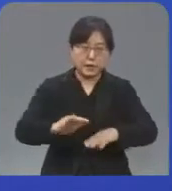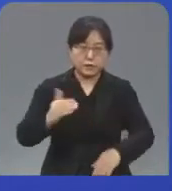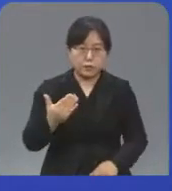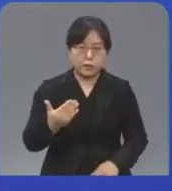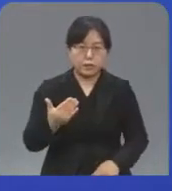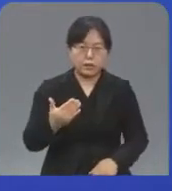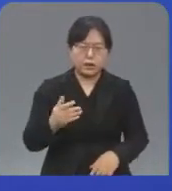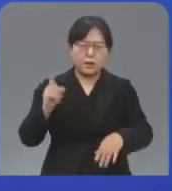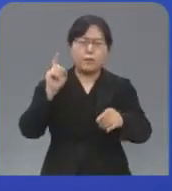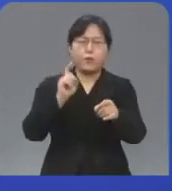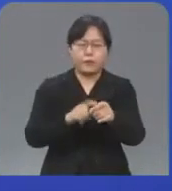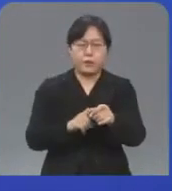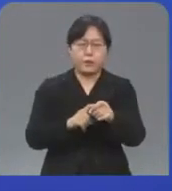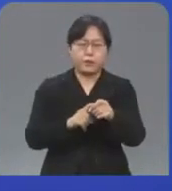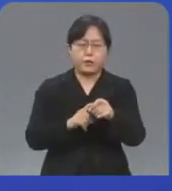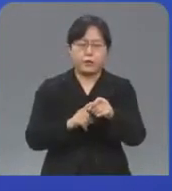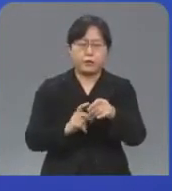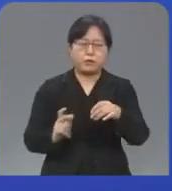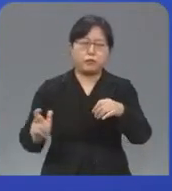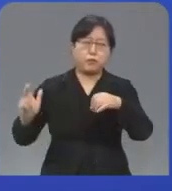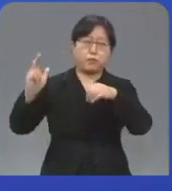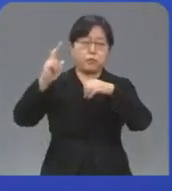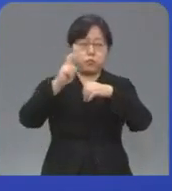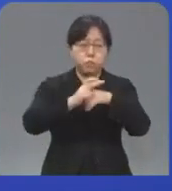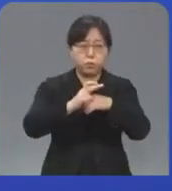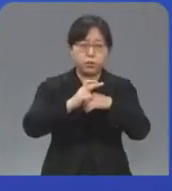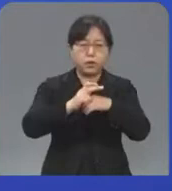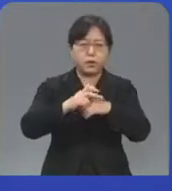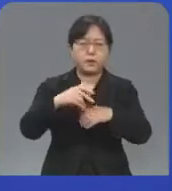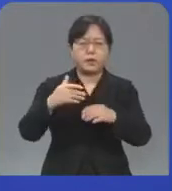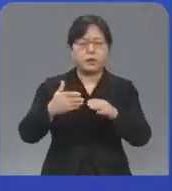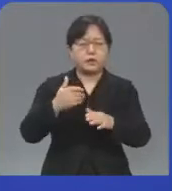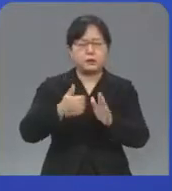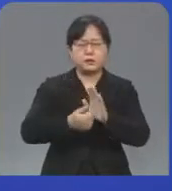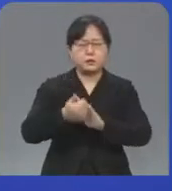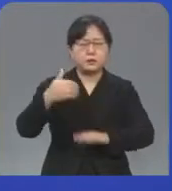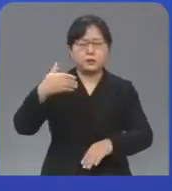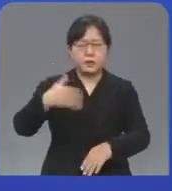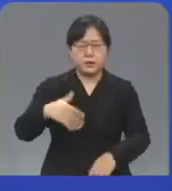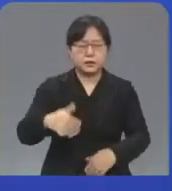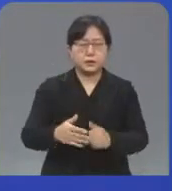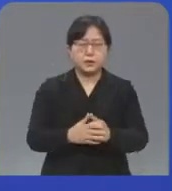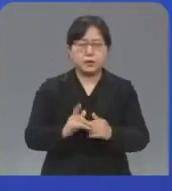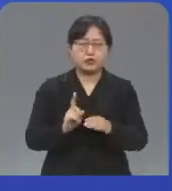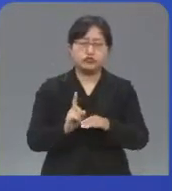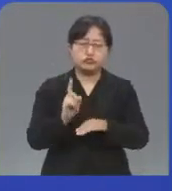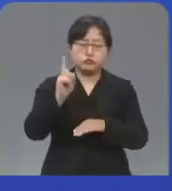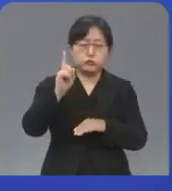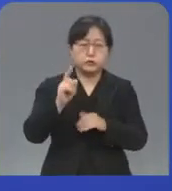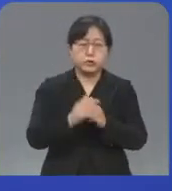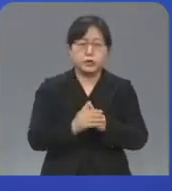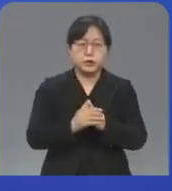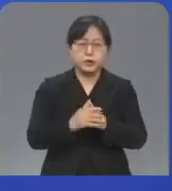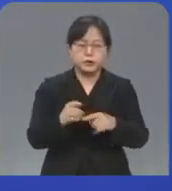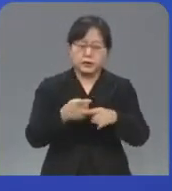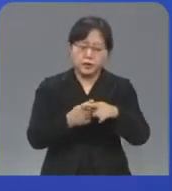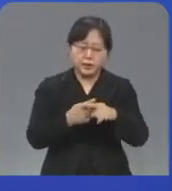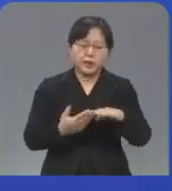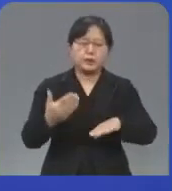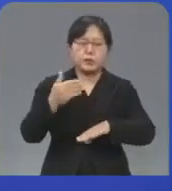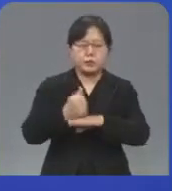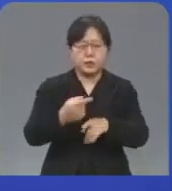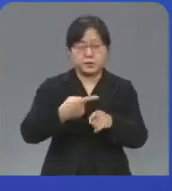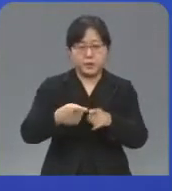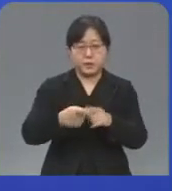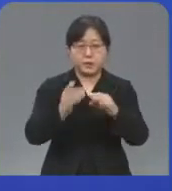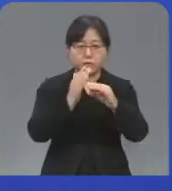진행됐지만 목표로 했던 모형 위성의 궤도 안착은 성공하지 못했습니다. 그러나 우주로 향하는 절반의 성공이라는